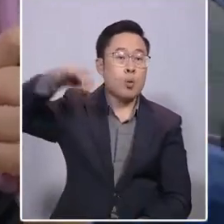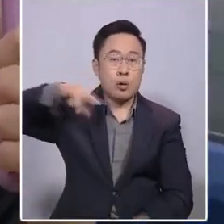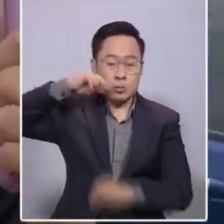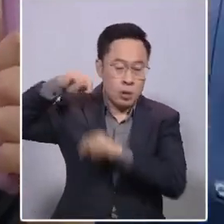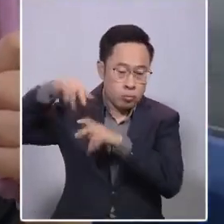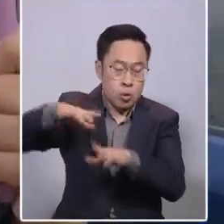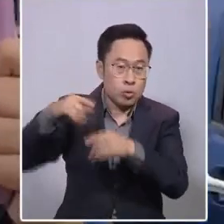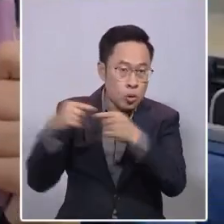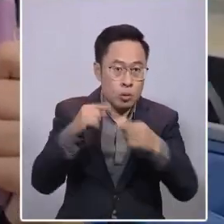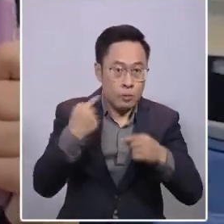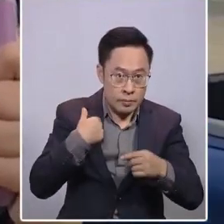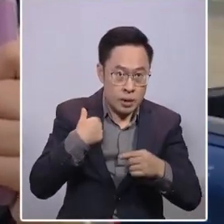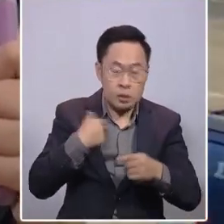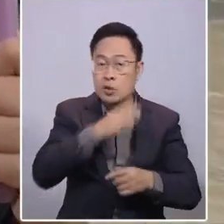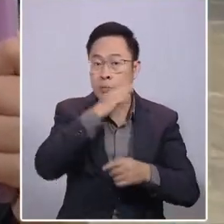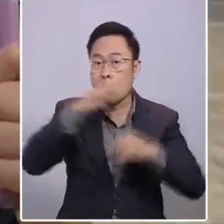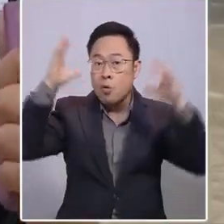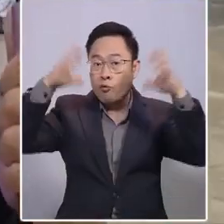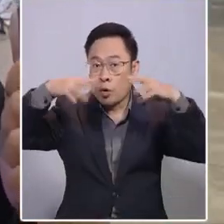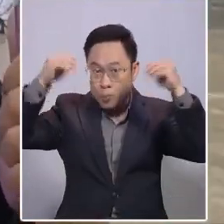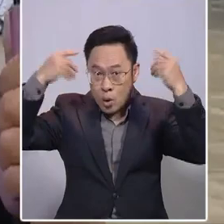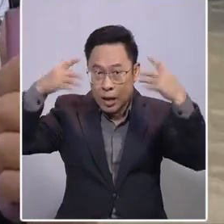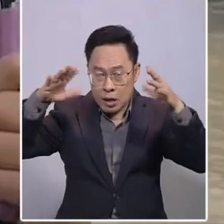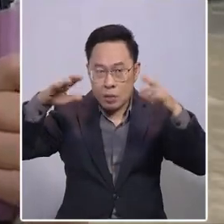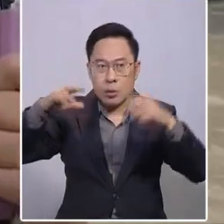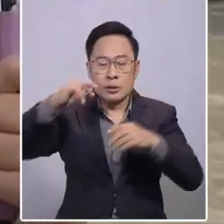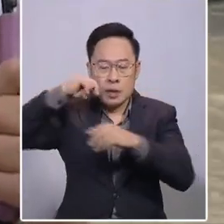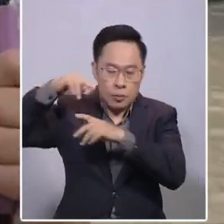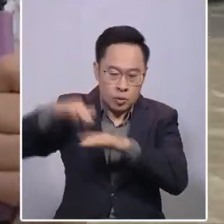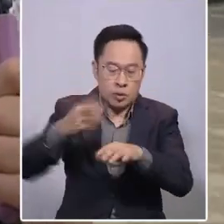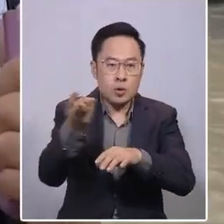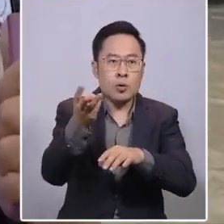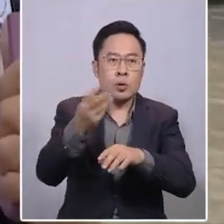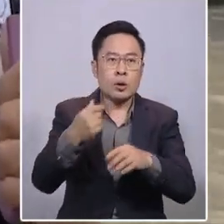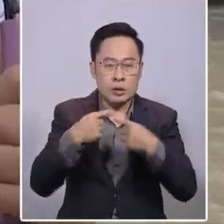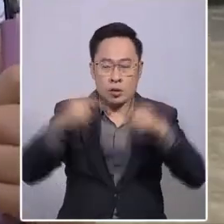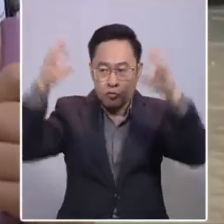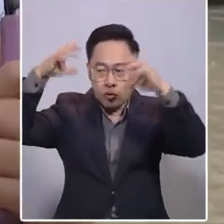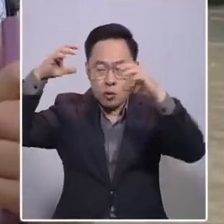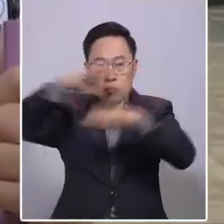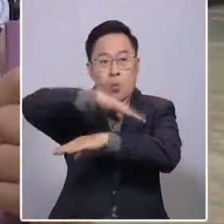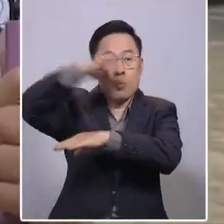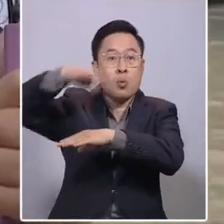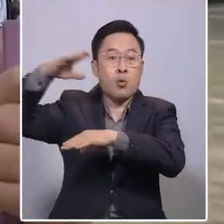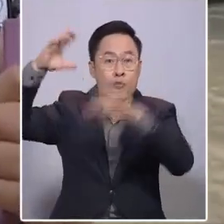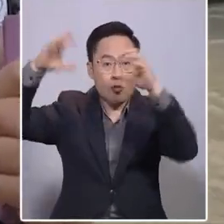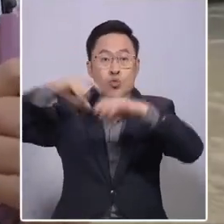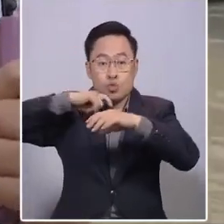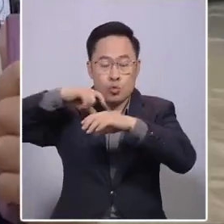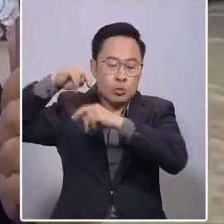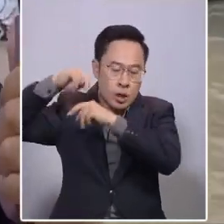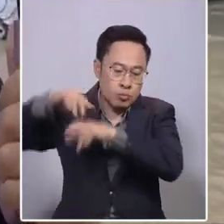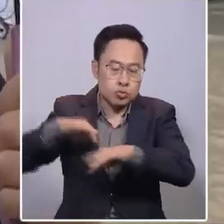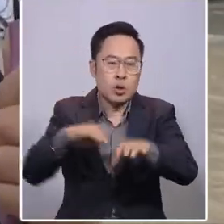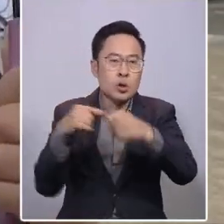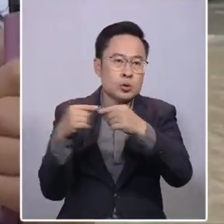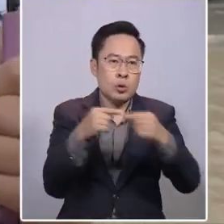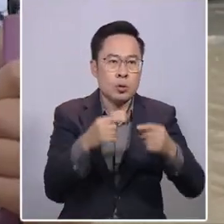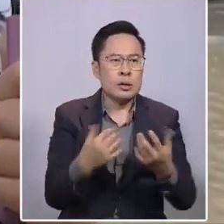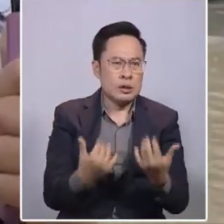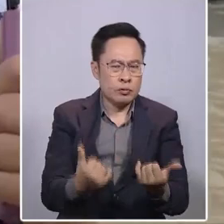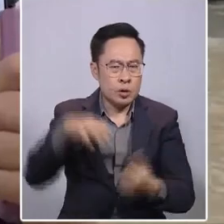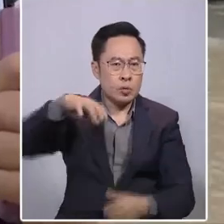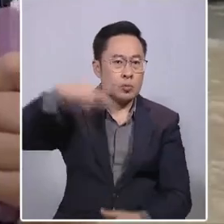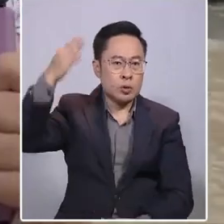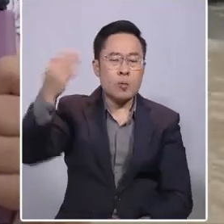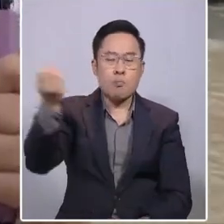ถ้าฝนจุดเนี่ยนะครับก็น่าจะน้อยลงนะครับแต่ว่าในกรมอุตุนิยมนะครับก็จะบอกว่าวันนี้อีกสักวันนะ